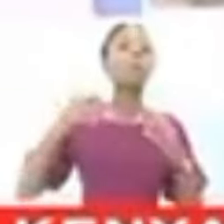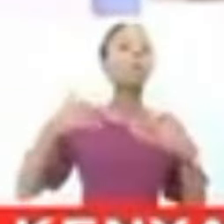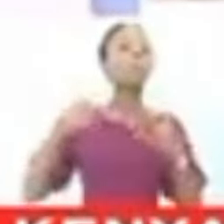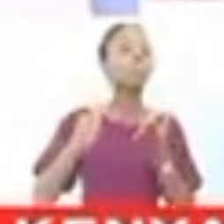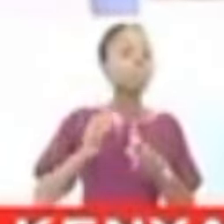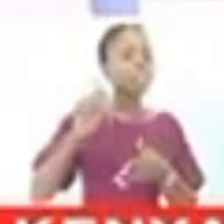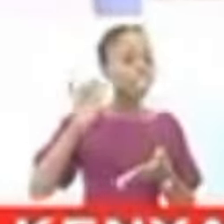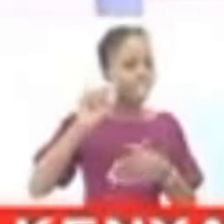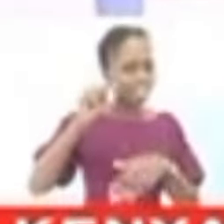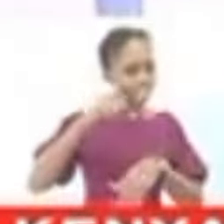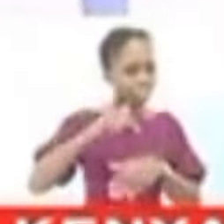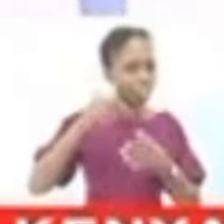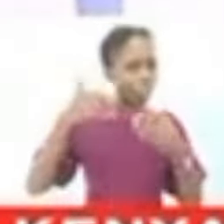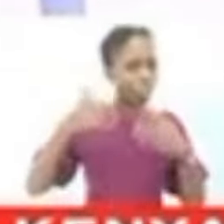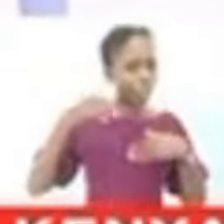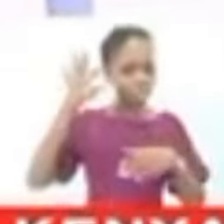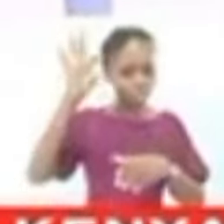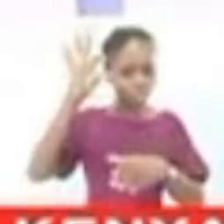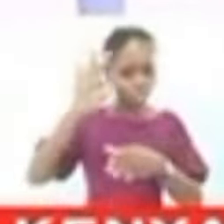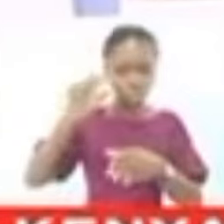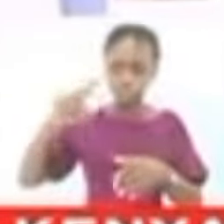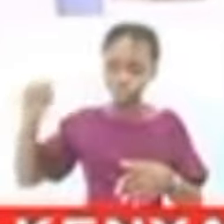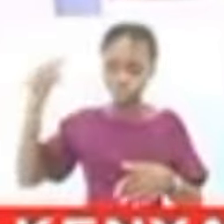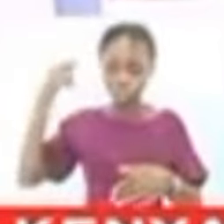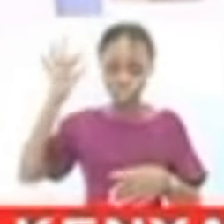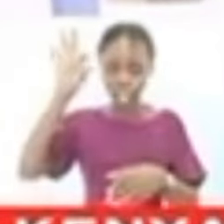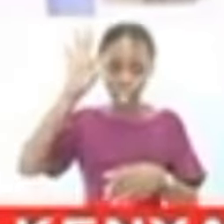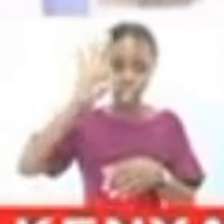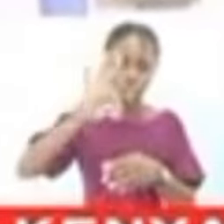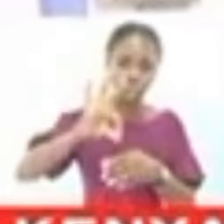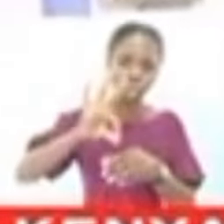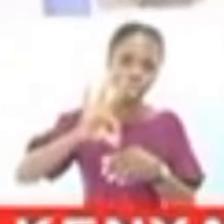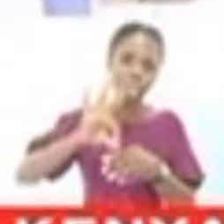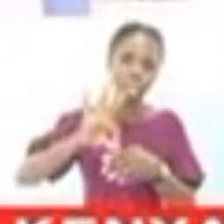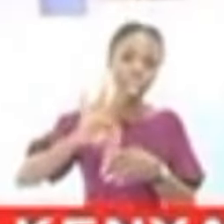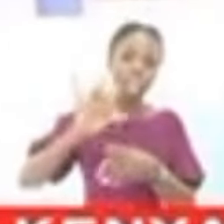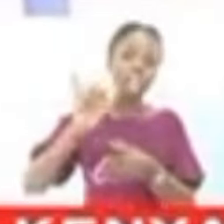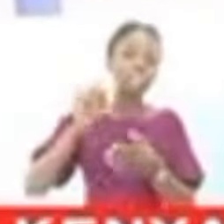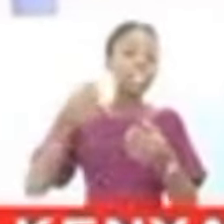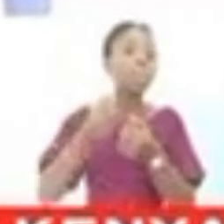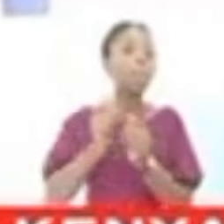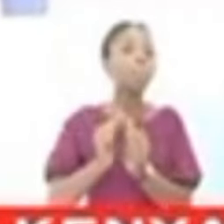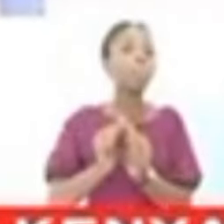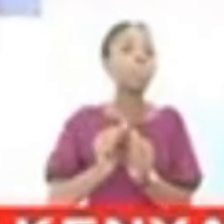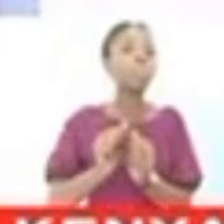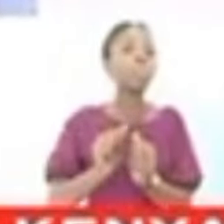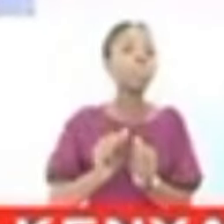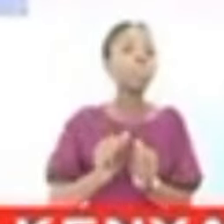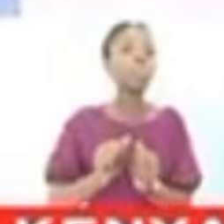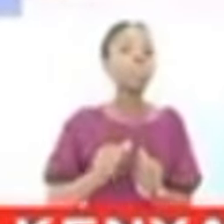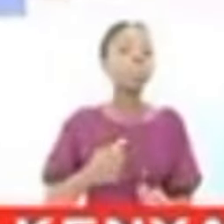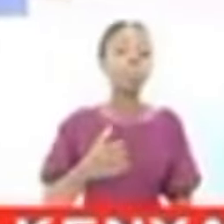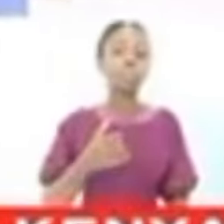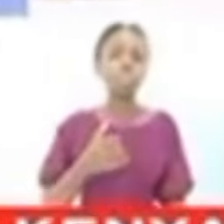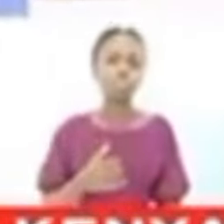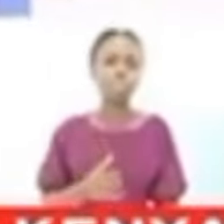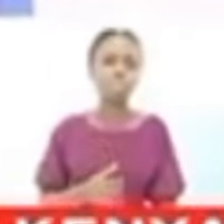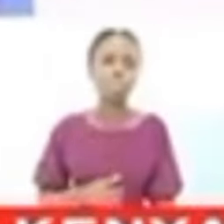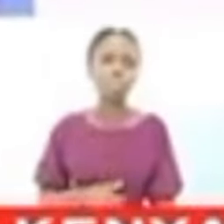wakati huo tulikuwa na uchaguzi, tulienda uchaguzi. Hilo limefanyika kosa langu.